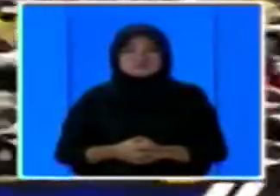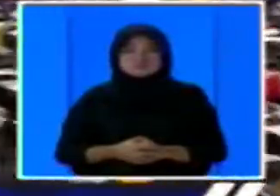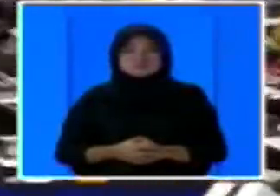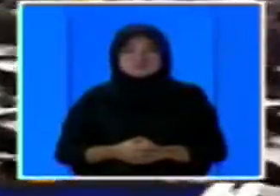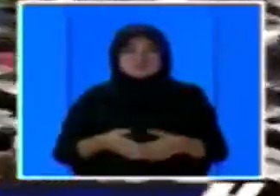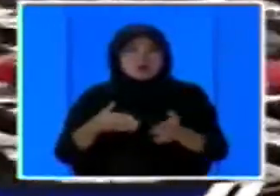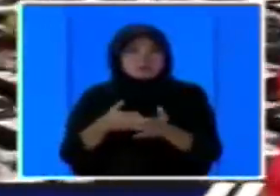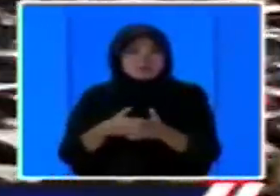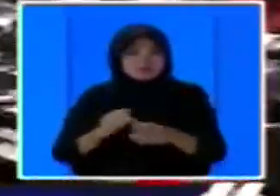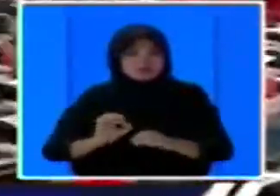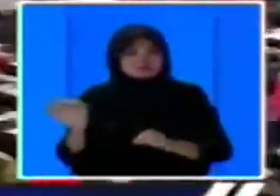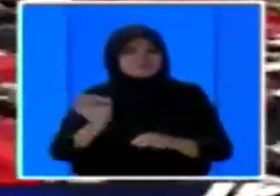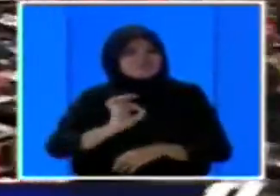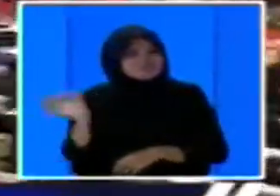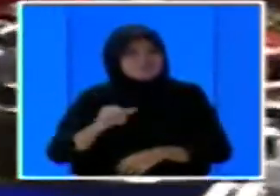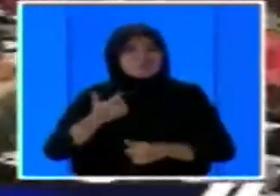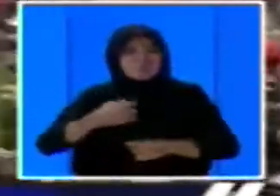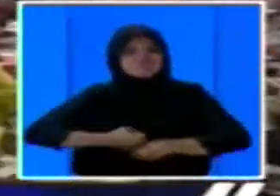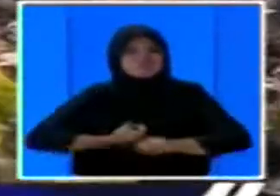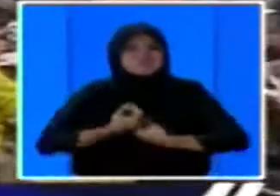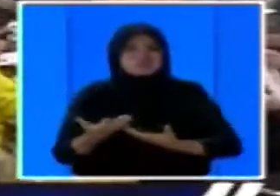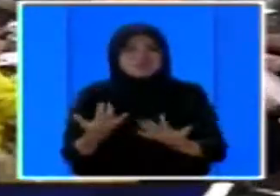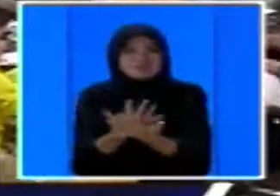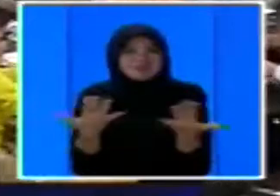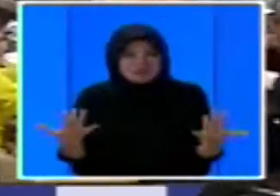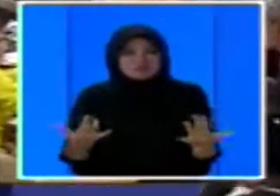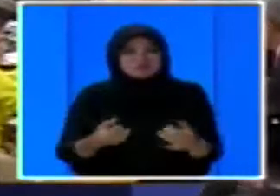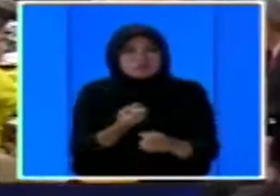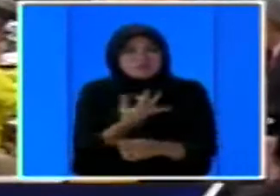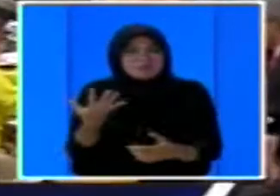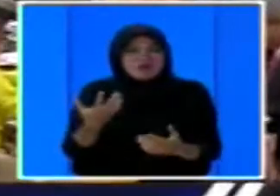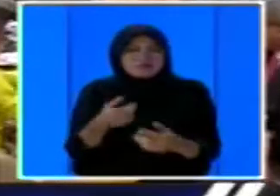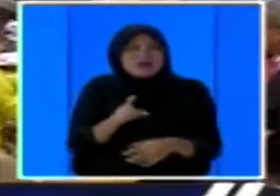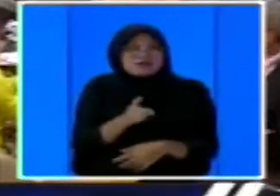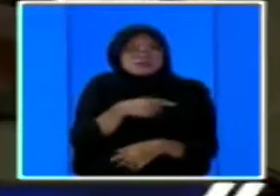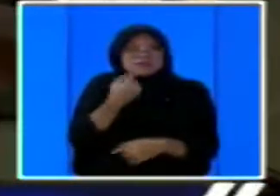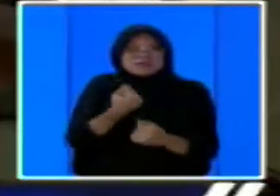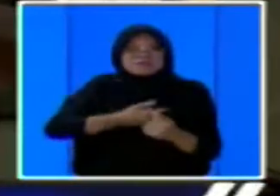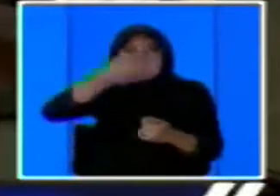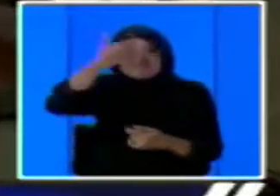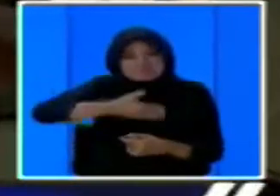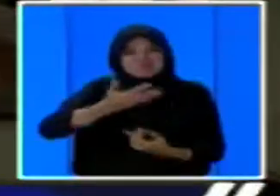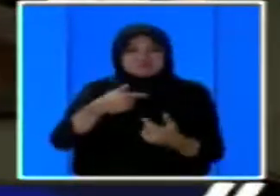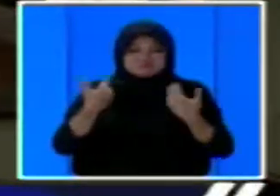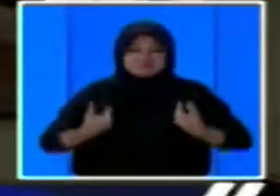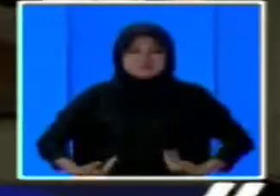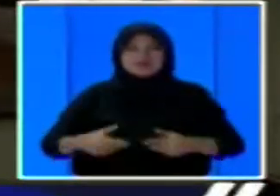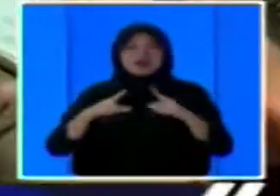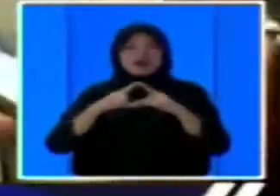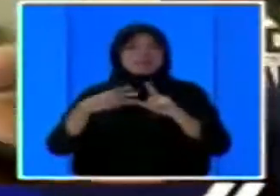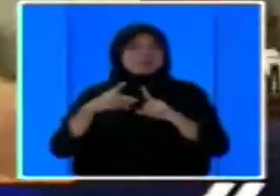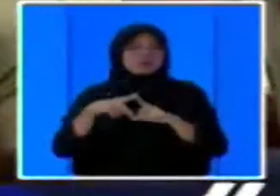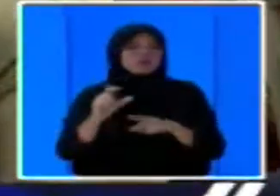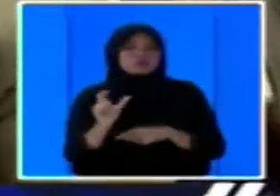Usia nyatanya tak menjadi hambatan untuk terus menyuarakan aspirasi rakyat. Barangkali gambaran itulah yang tercermin dari sosok